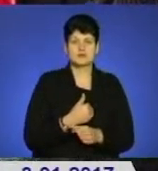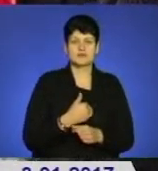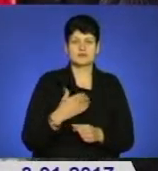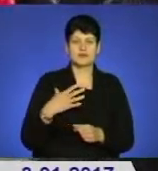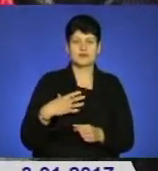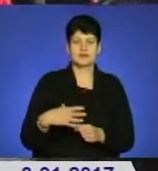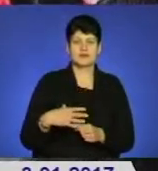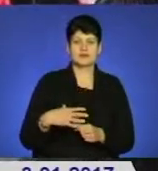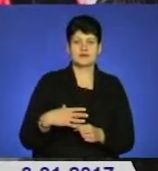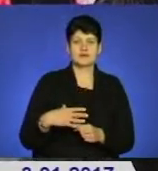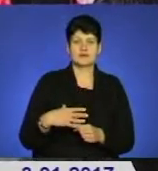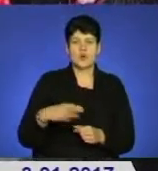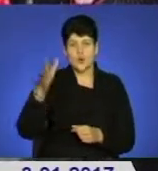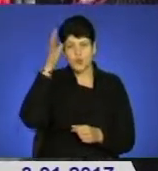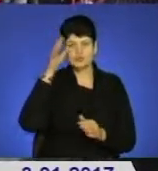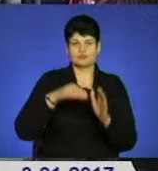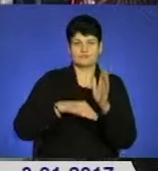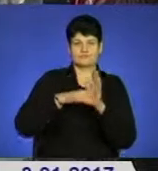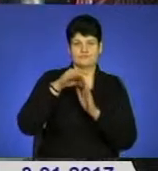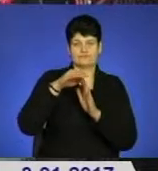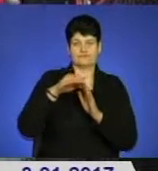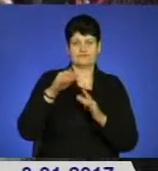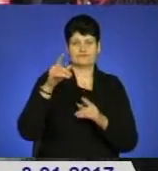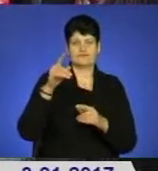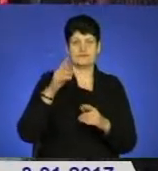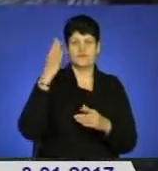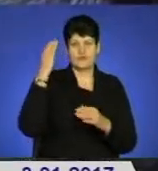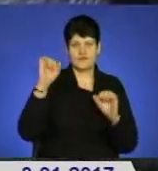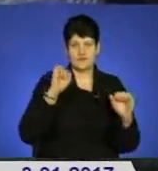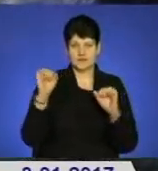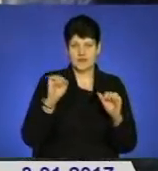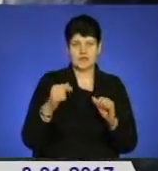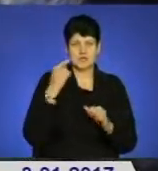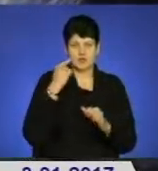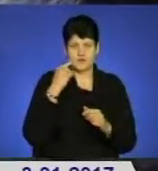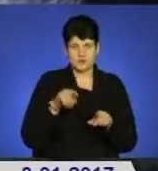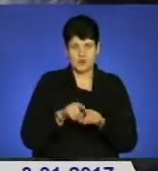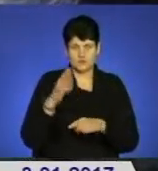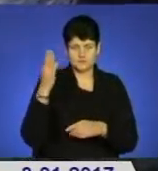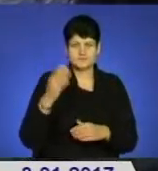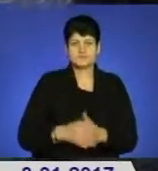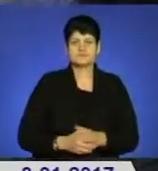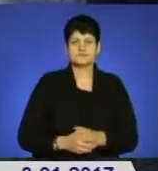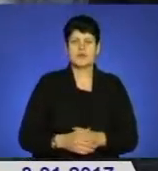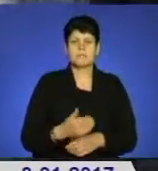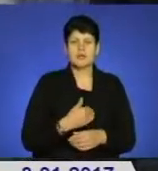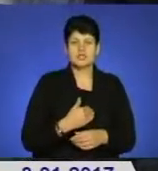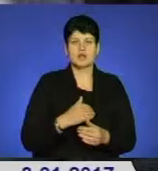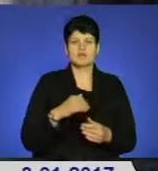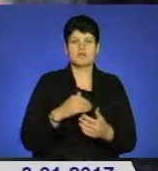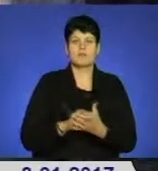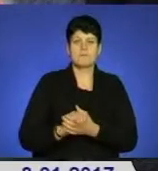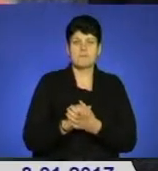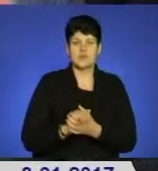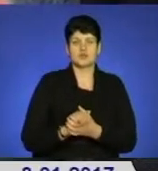нашим верховодцям. І верховодцям, і да, щоб було, да, і совісті. Бажаю українцям миру. Добробуту,